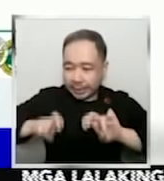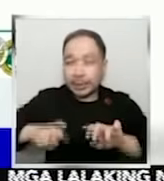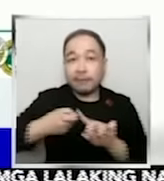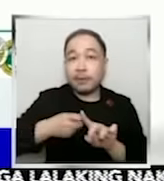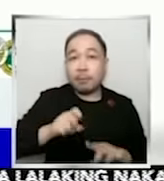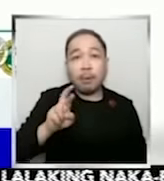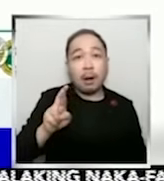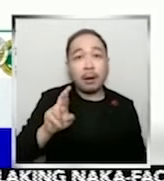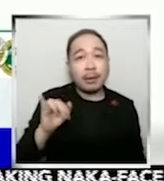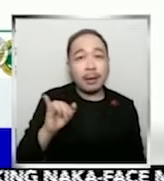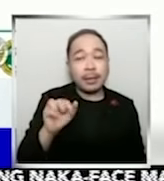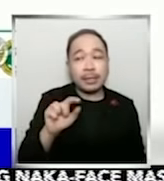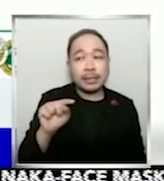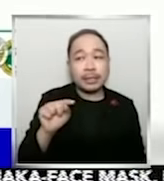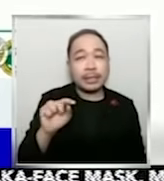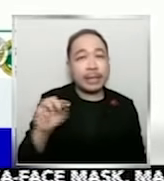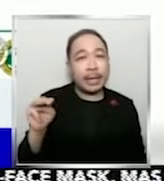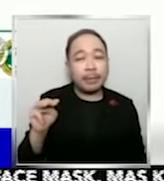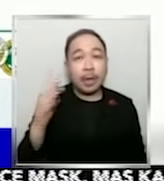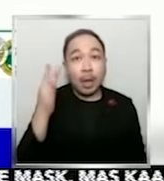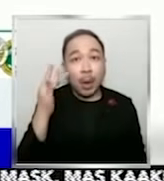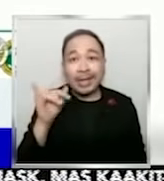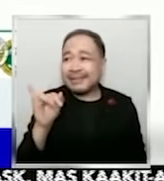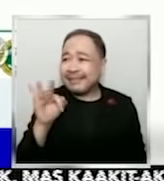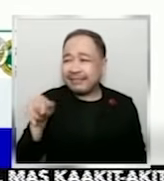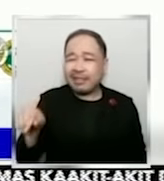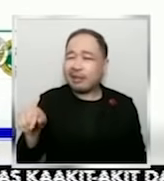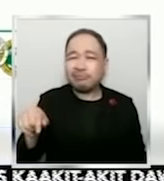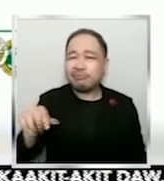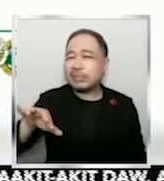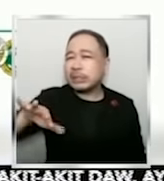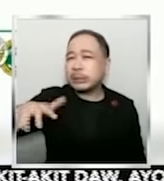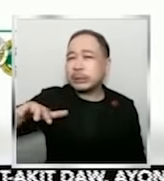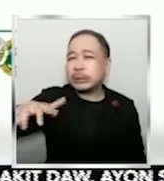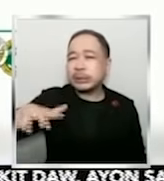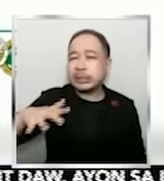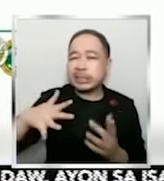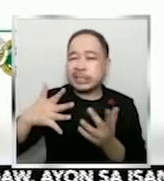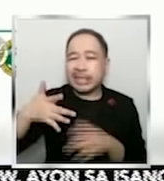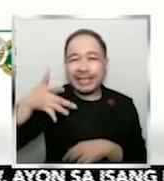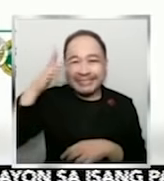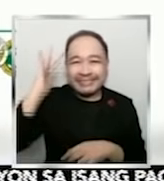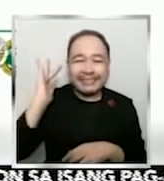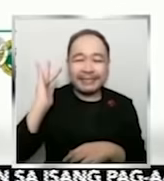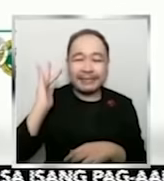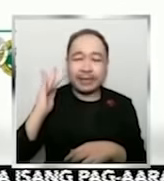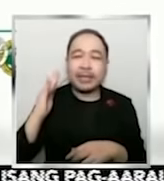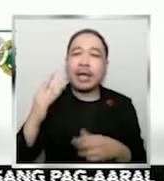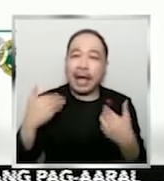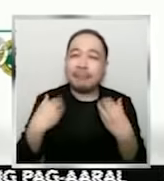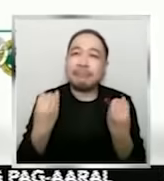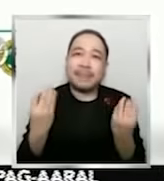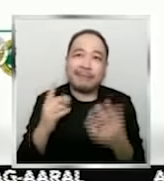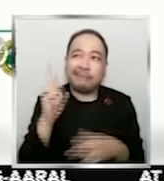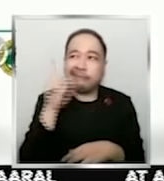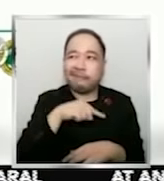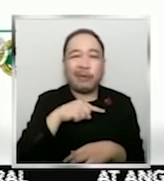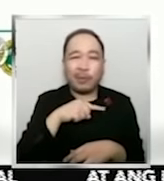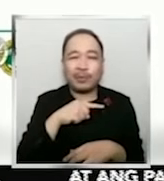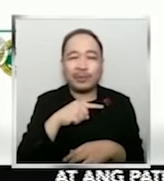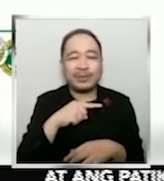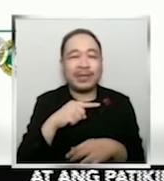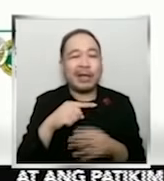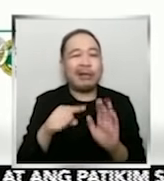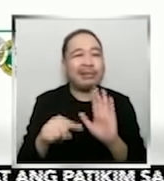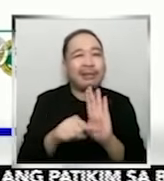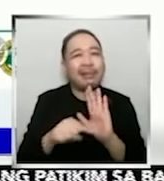ang sensitivity, ay marami pong false negative po na mangyayari. We have to